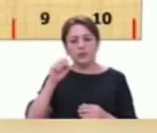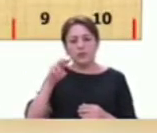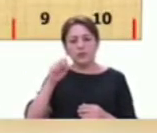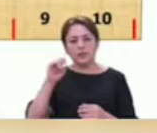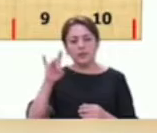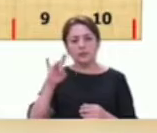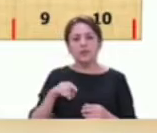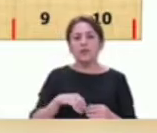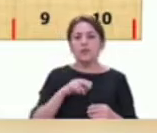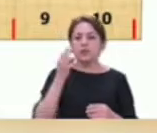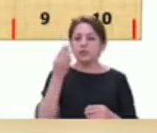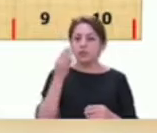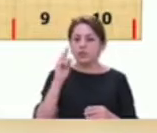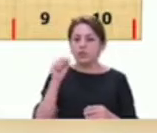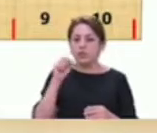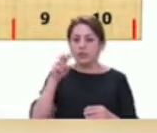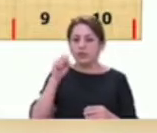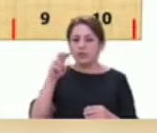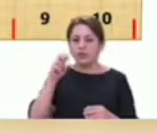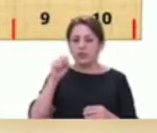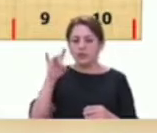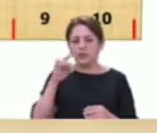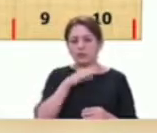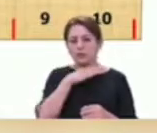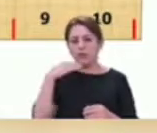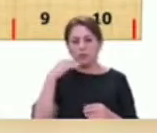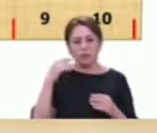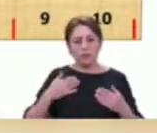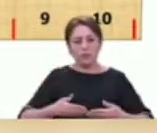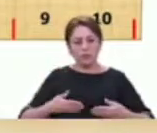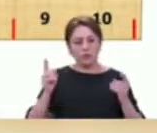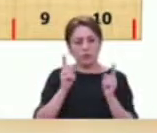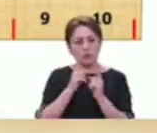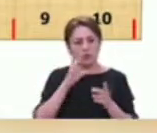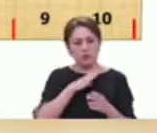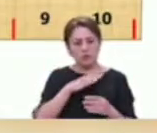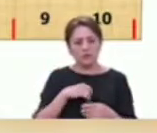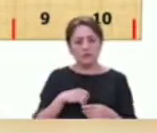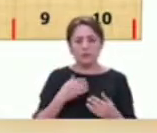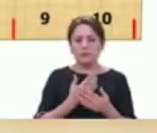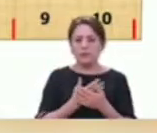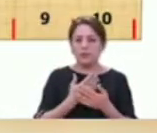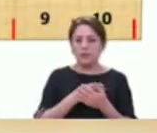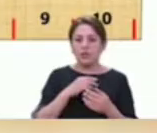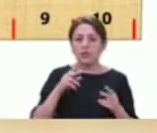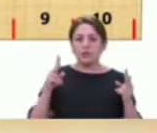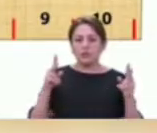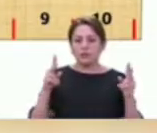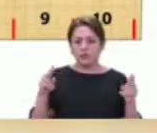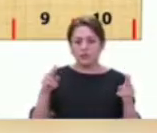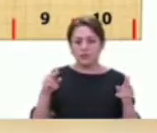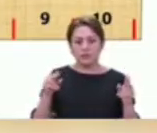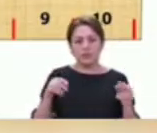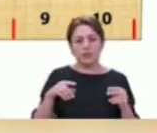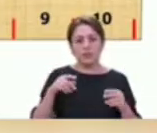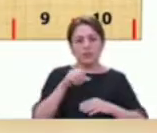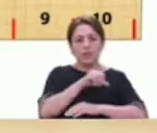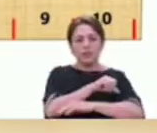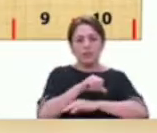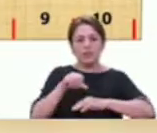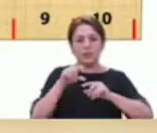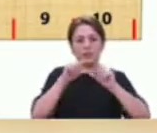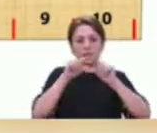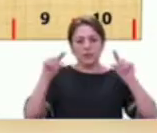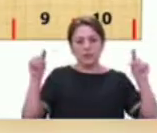Shkalalar. Siz shkalalarni hayotda ko'p uchratgansiz. Masalan, kesma uzunligi chizg'ich bilan